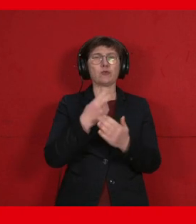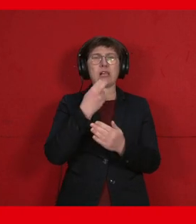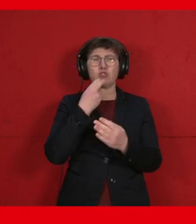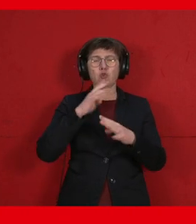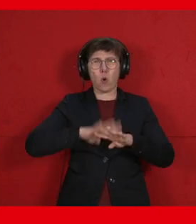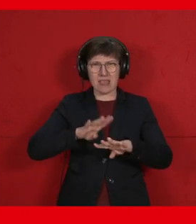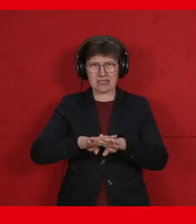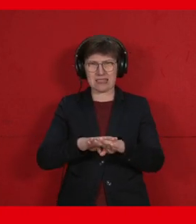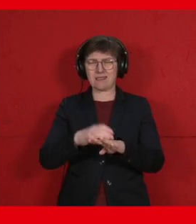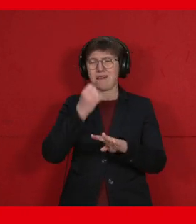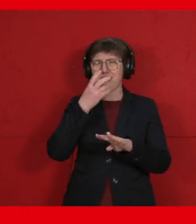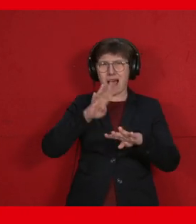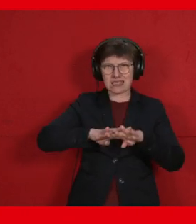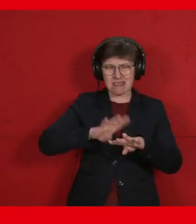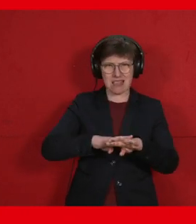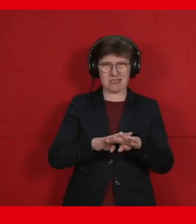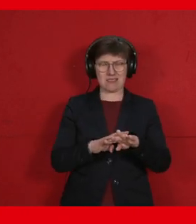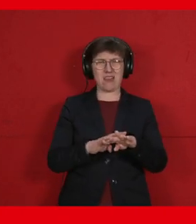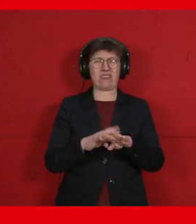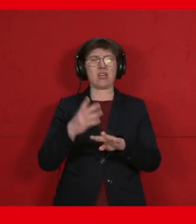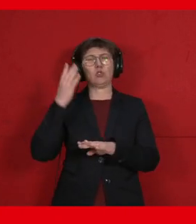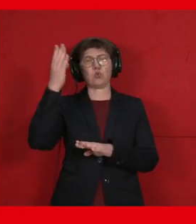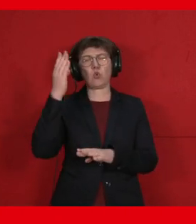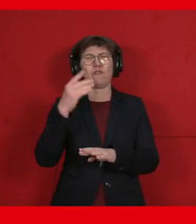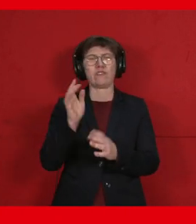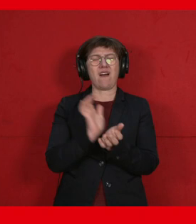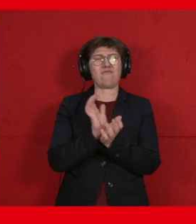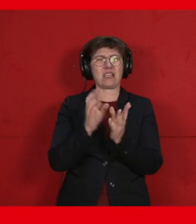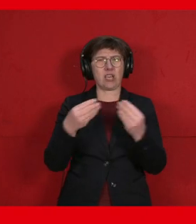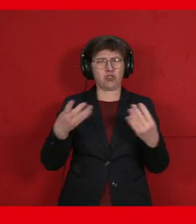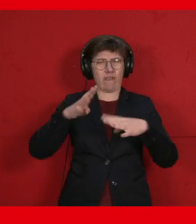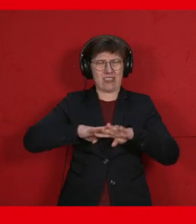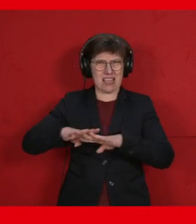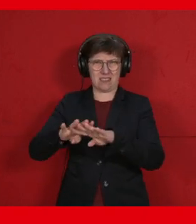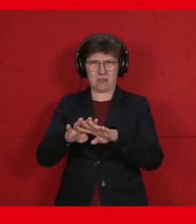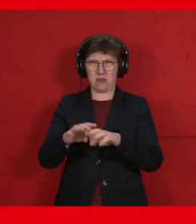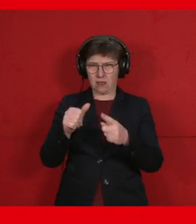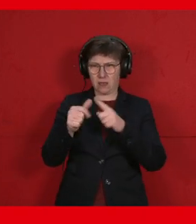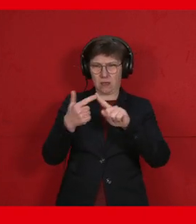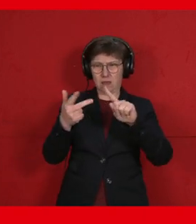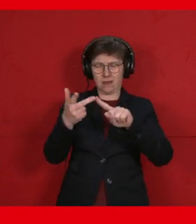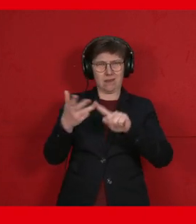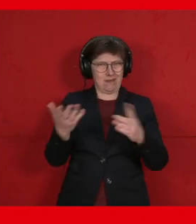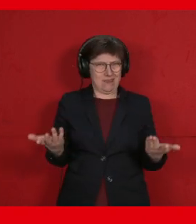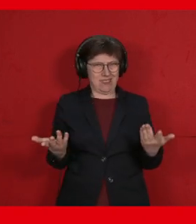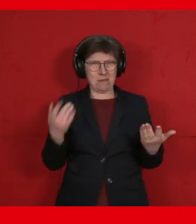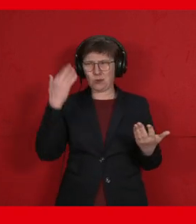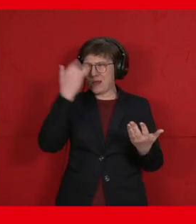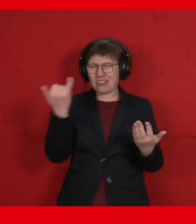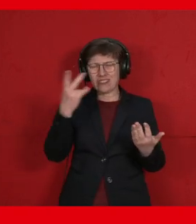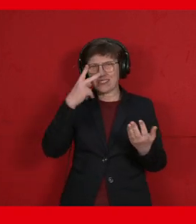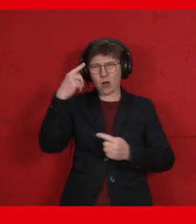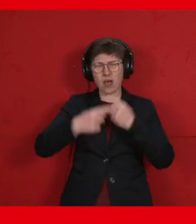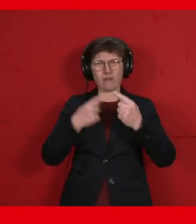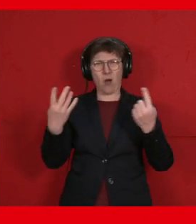die Gasnetzinfrastruktur, wir haben die zukünftige Wasserstoffnetzinfrastruktur. Wir müssen auch überlegen, wie wird das auf